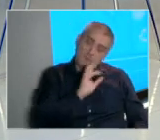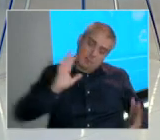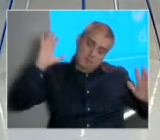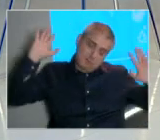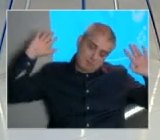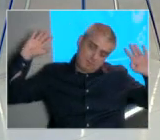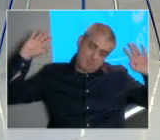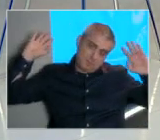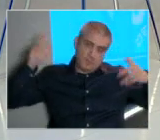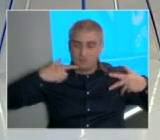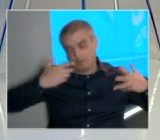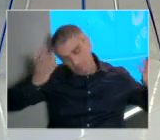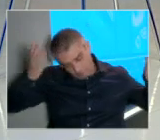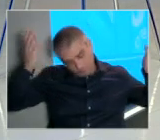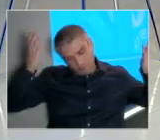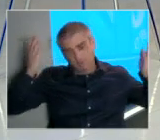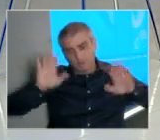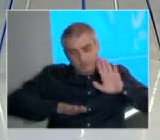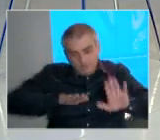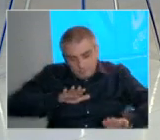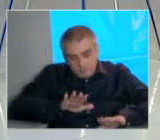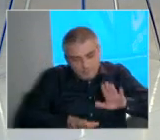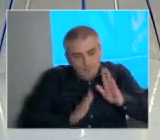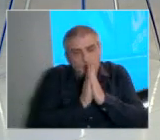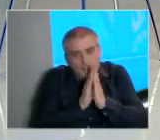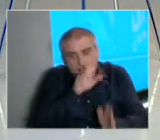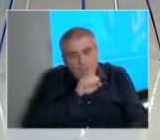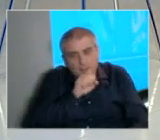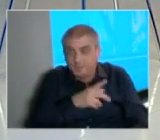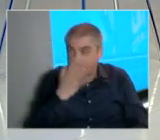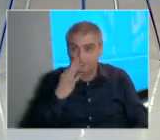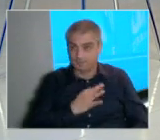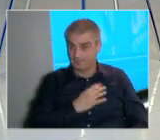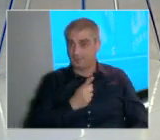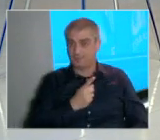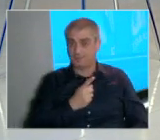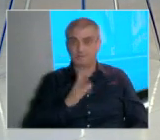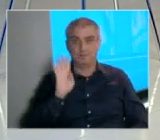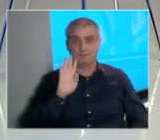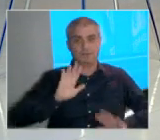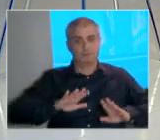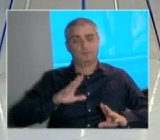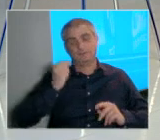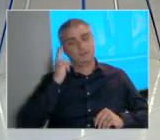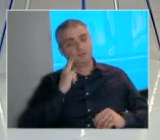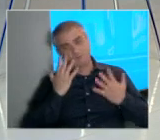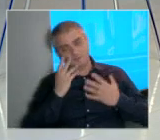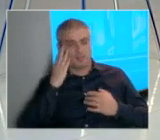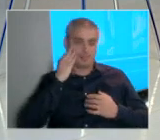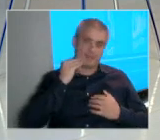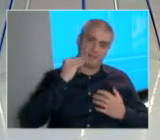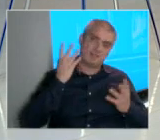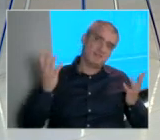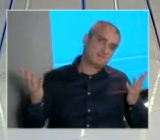כל קביל, היא תזחל על ארבע ותתחנף. אז שמת לב שם איך נתניהו יושב שם, חצי מובה, חצי נהנה